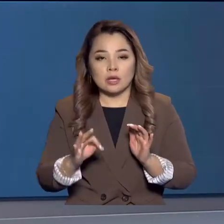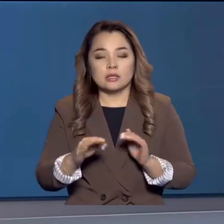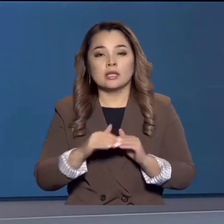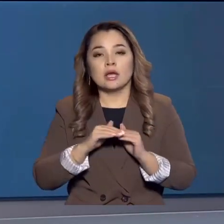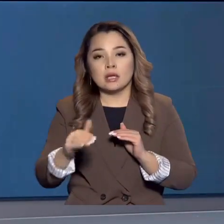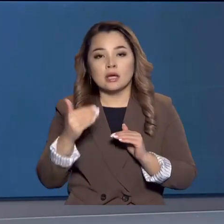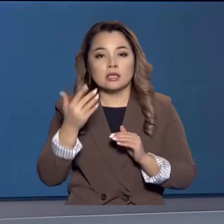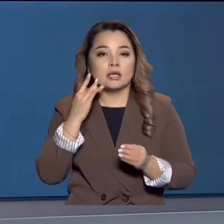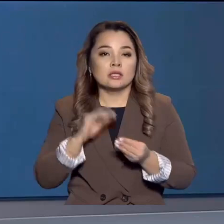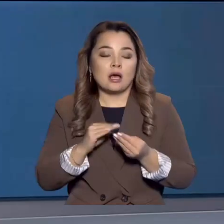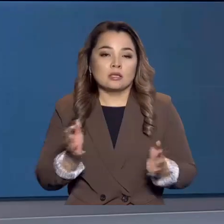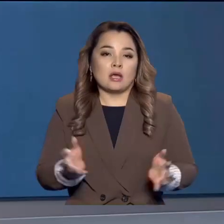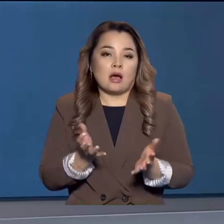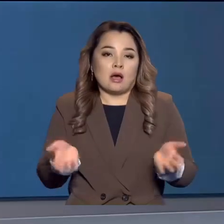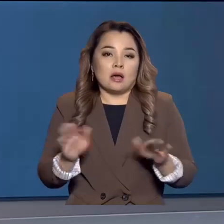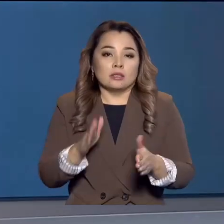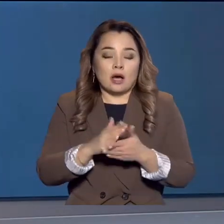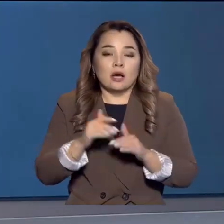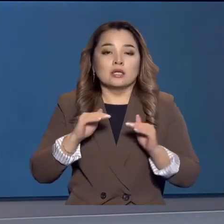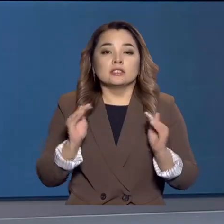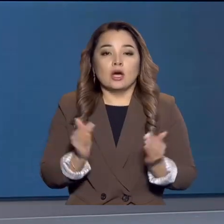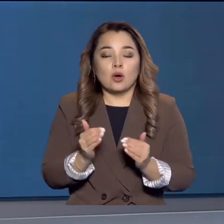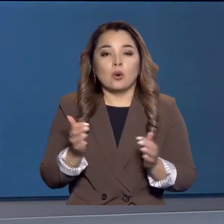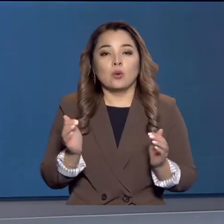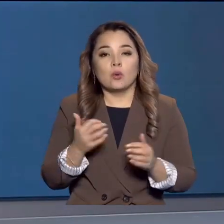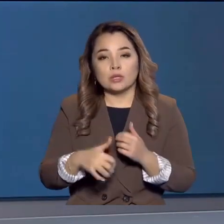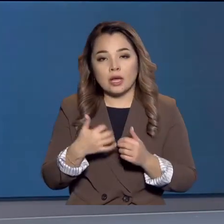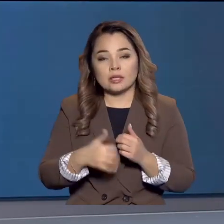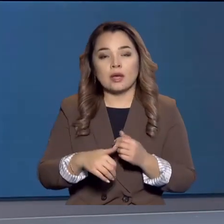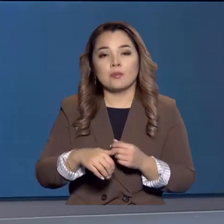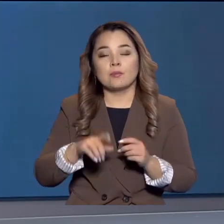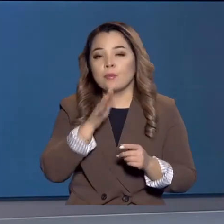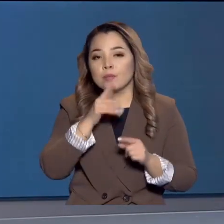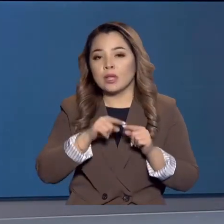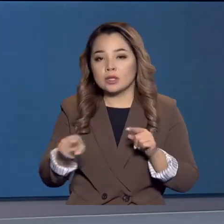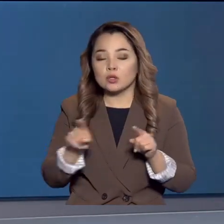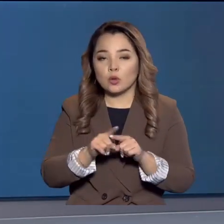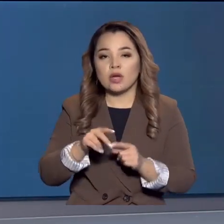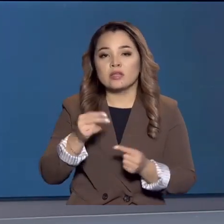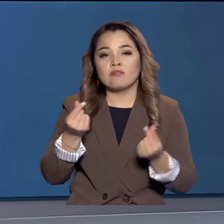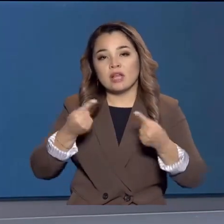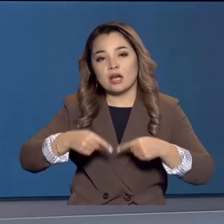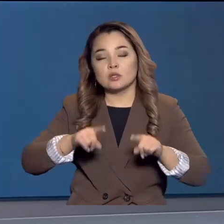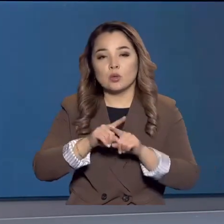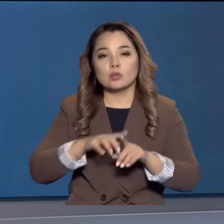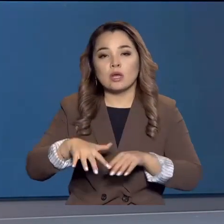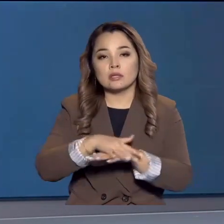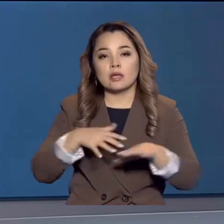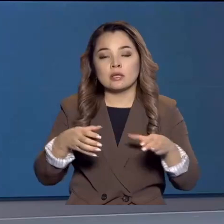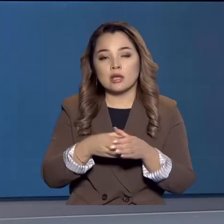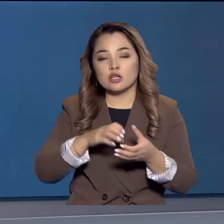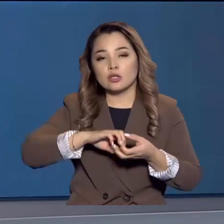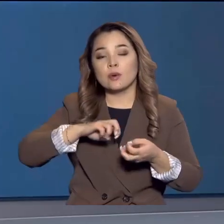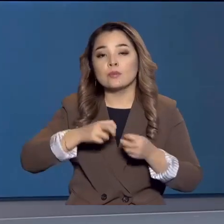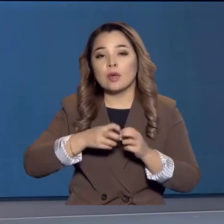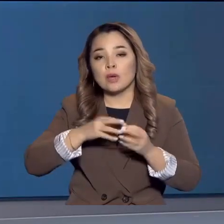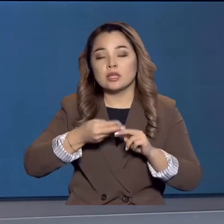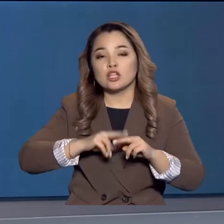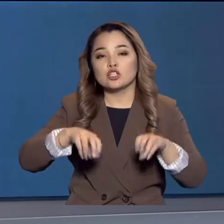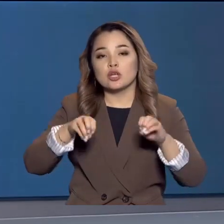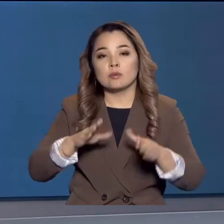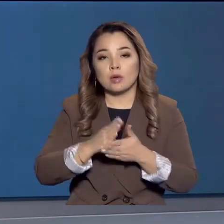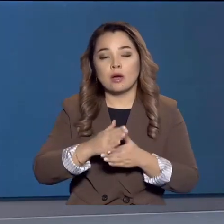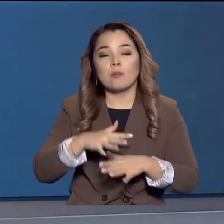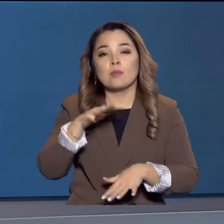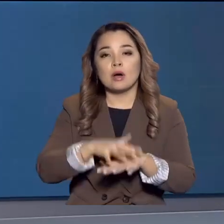9,75% деңгейінде сақталды. Бұл қысқа және орта мерзімді перспективада инфляция тәуекелдерінің теңгерімін ескере отырып шешілген. Банктың ақша